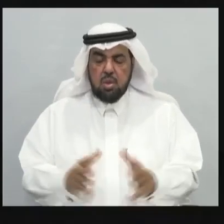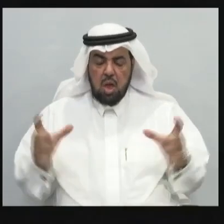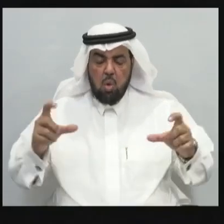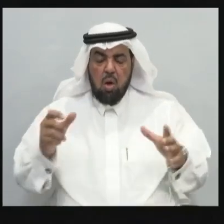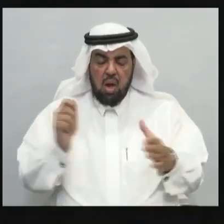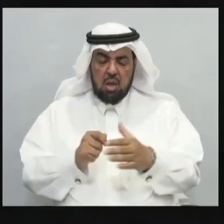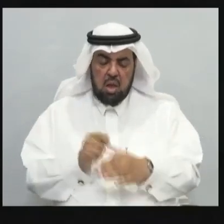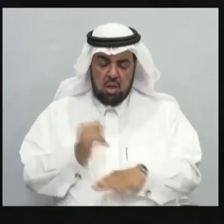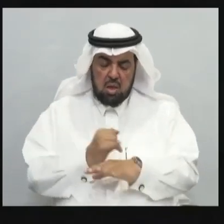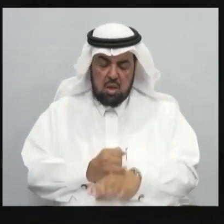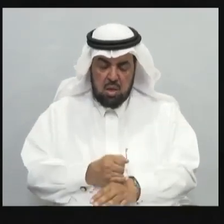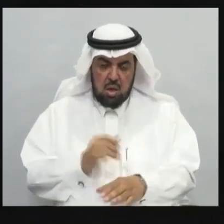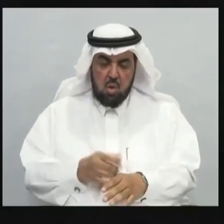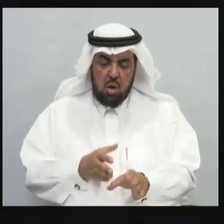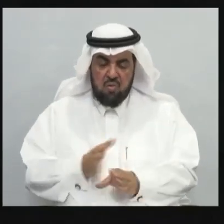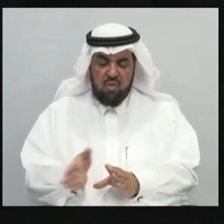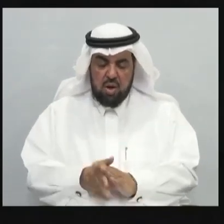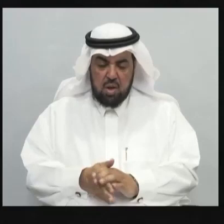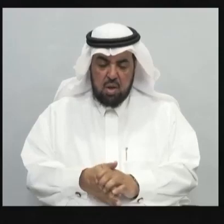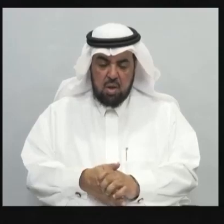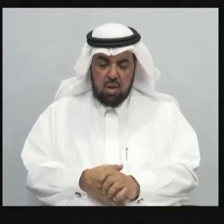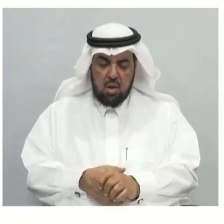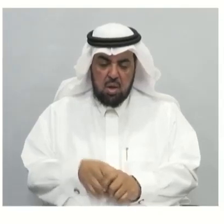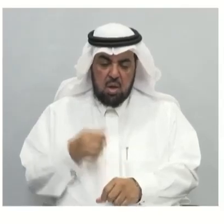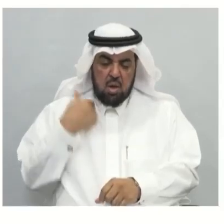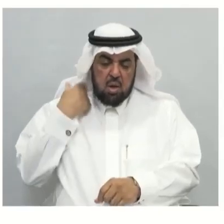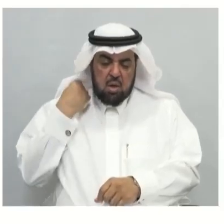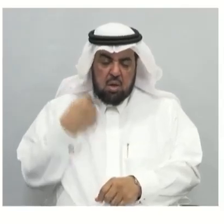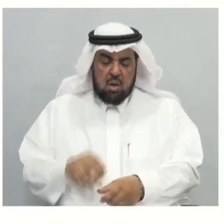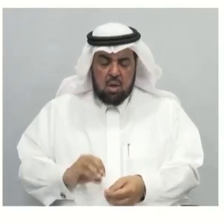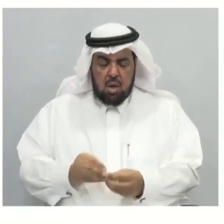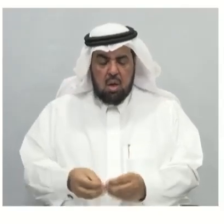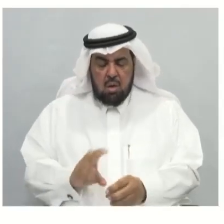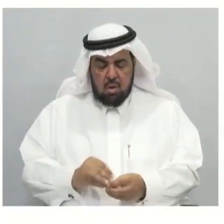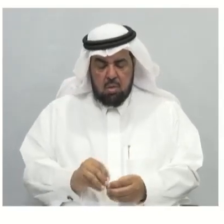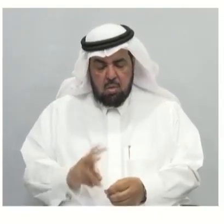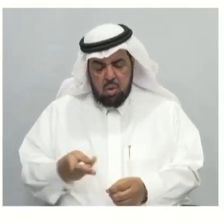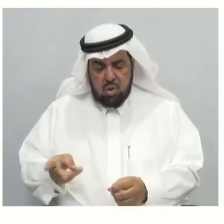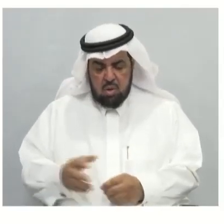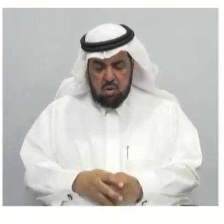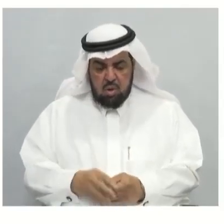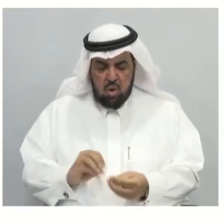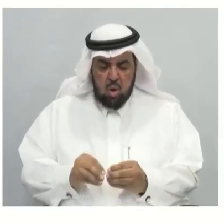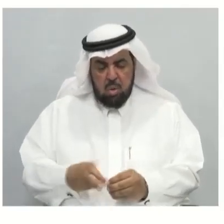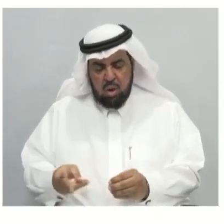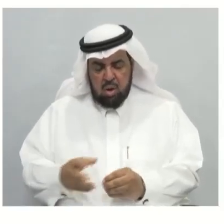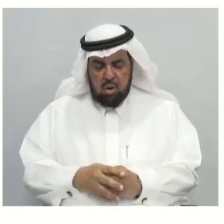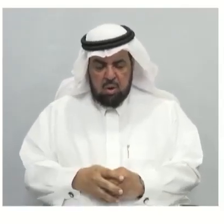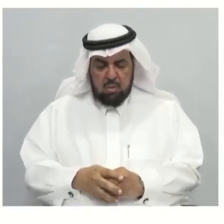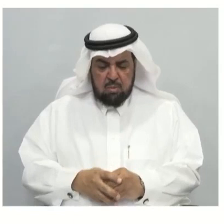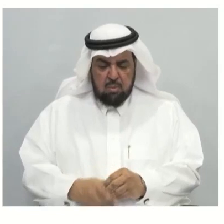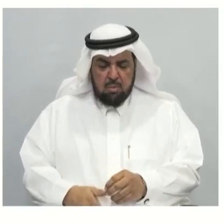الاساسي ايضا العنوان الفرعي نلاحظ لدينا هنا اساسيات التنسيق خط مختلف لون مختلف